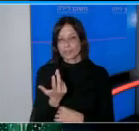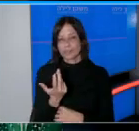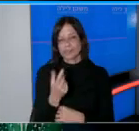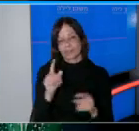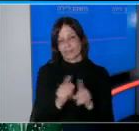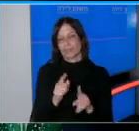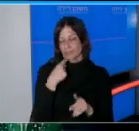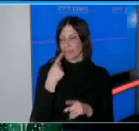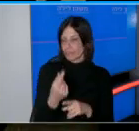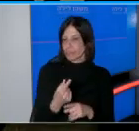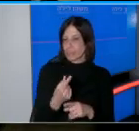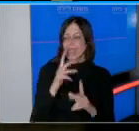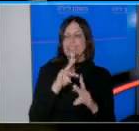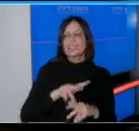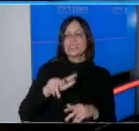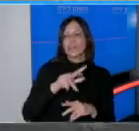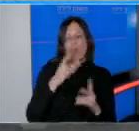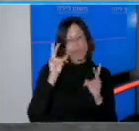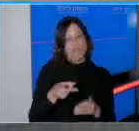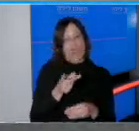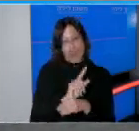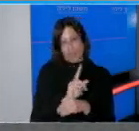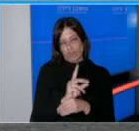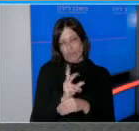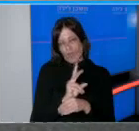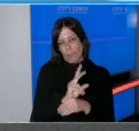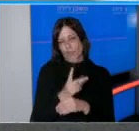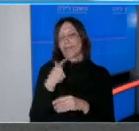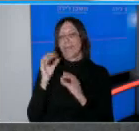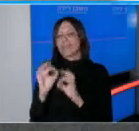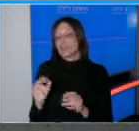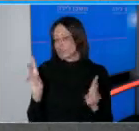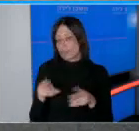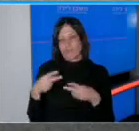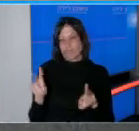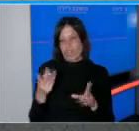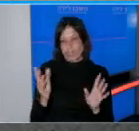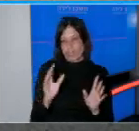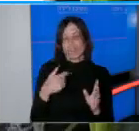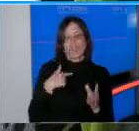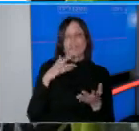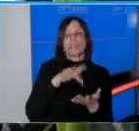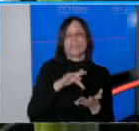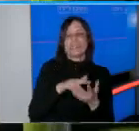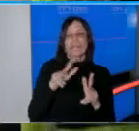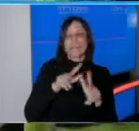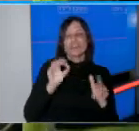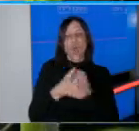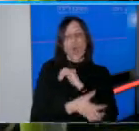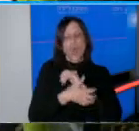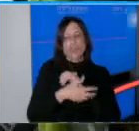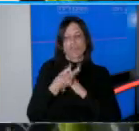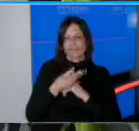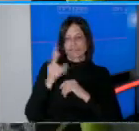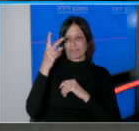כמו שאמרת, את הציבור אולי אפשר לרמות, אבל לא את המציאות, ואנחנו ככל הנראה נמצאים במצב של עוני הולך